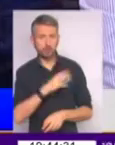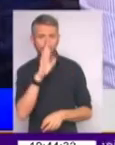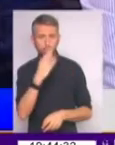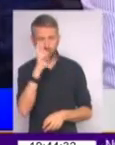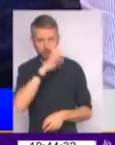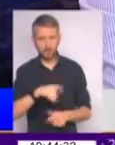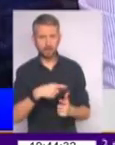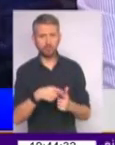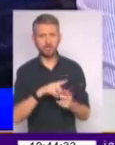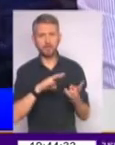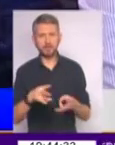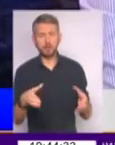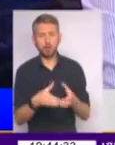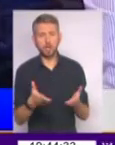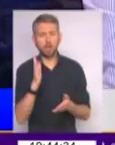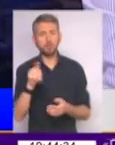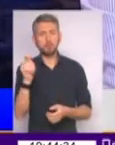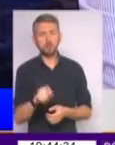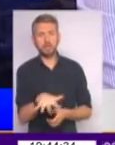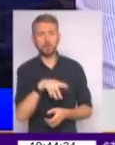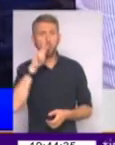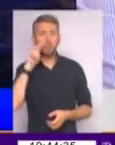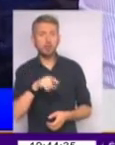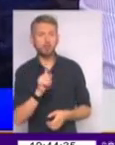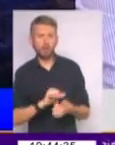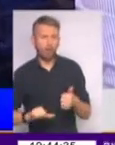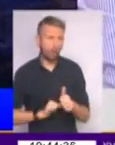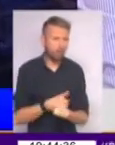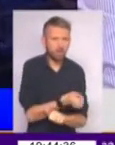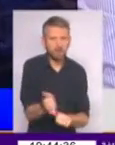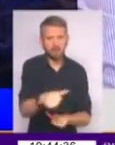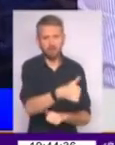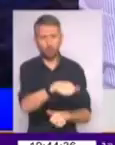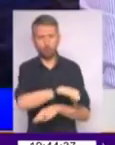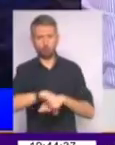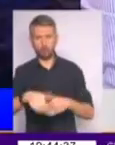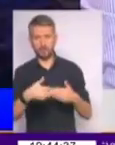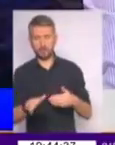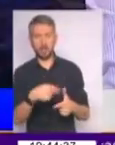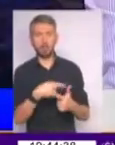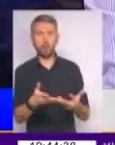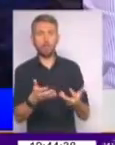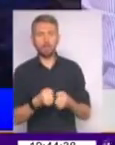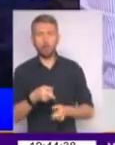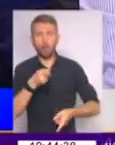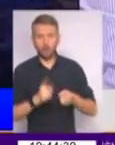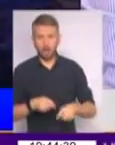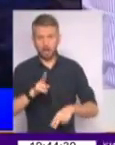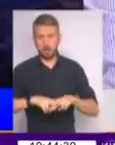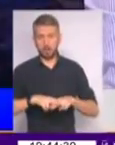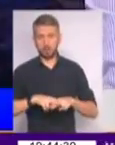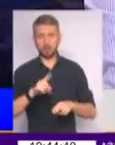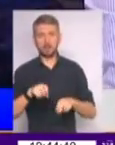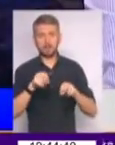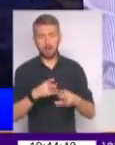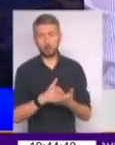чи диверсійна група, яка буде приїжджати на територію України, вона обійде кордон, тим більше він відкритий. Або отримують оригінальний паспорт.